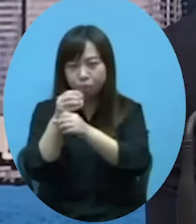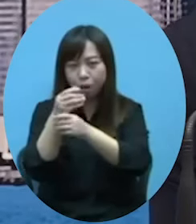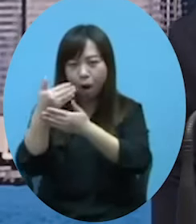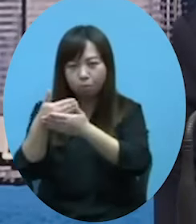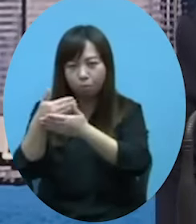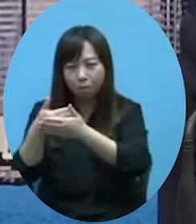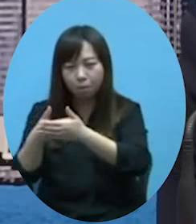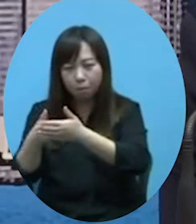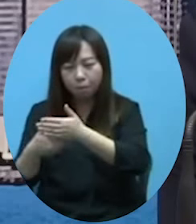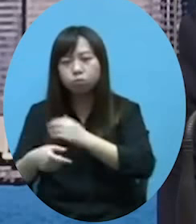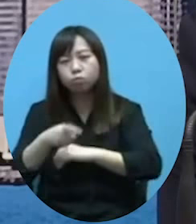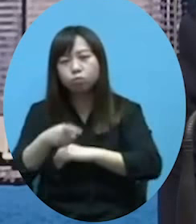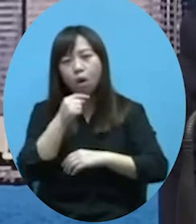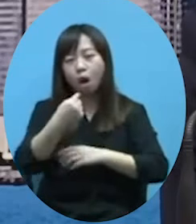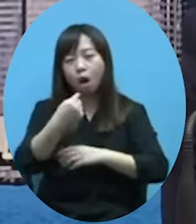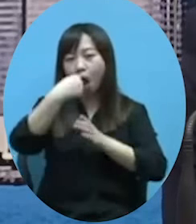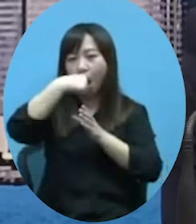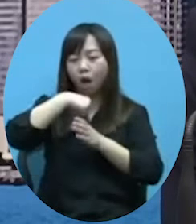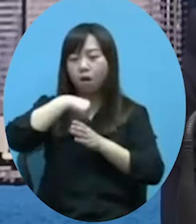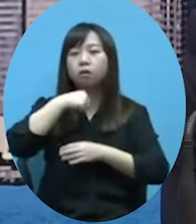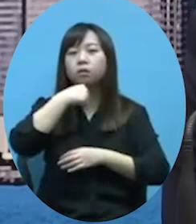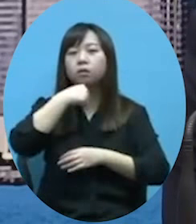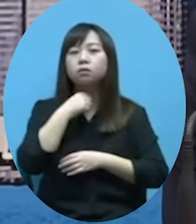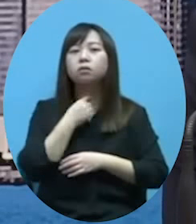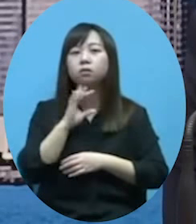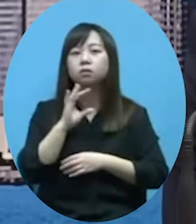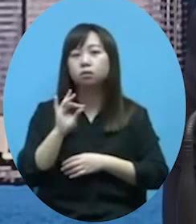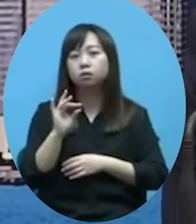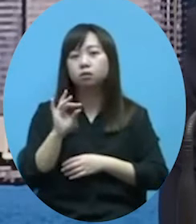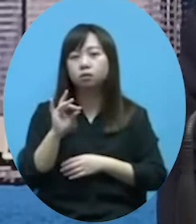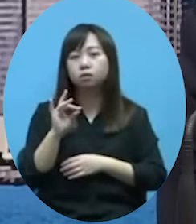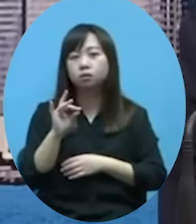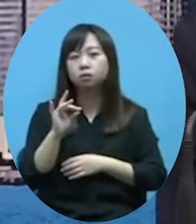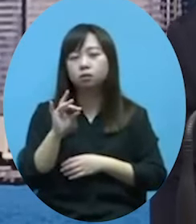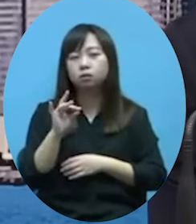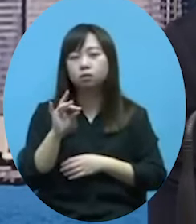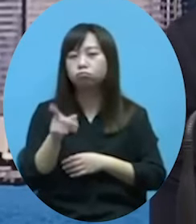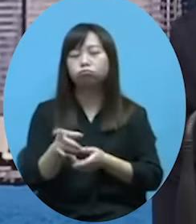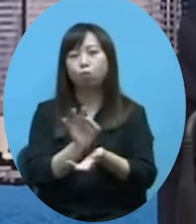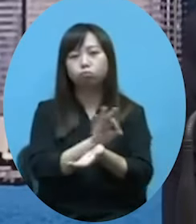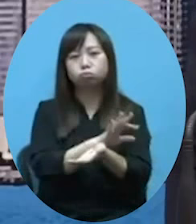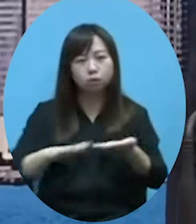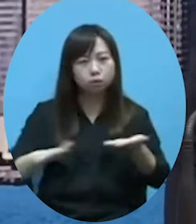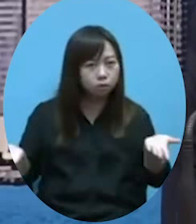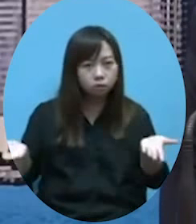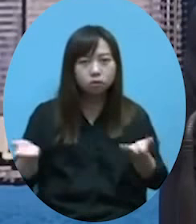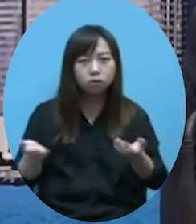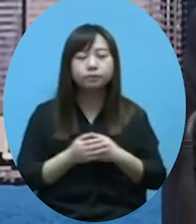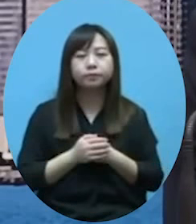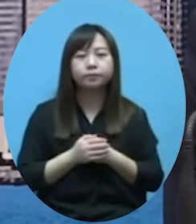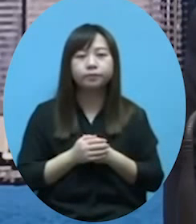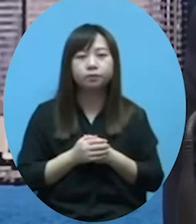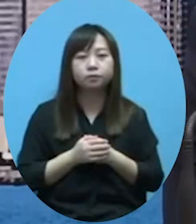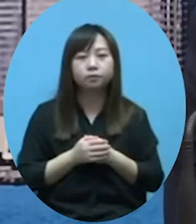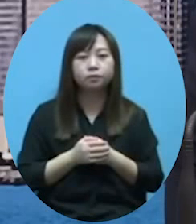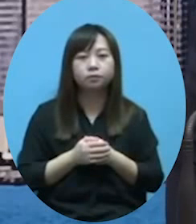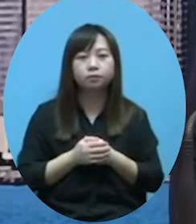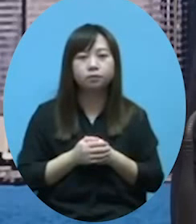少而在口腔裡測試呢會是是直接是陰性那據